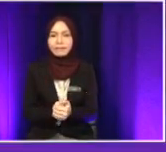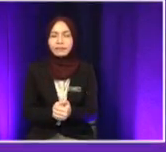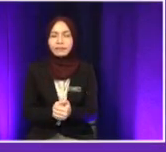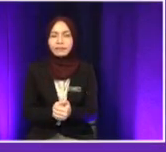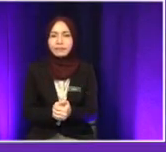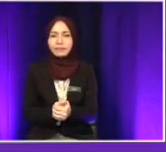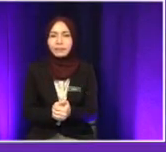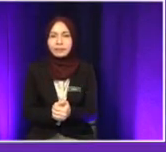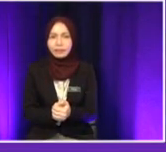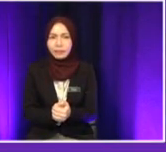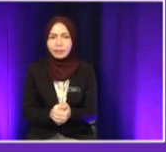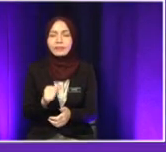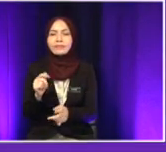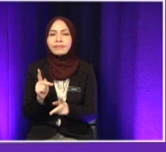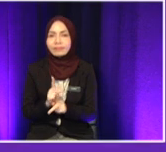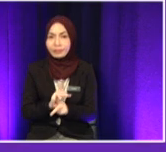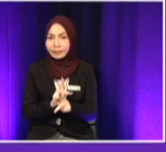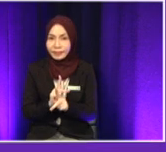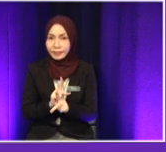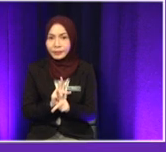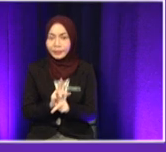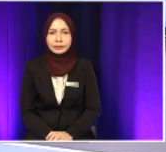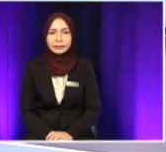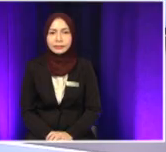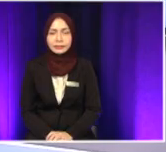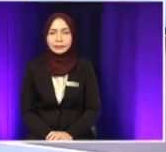jati diri dan nilai kesopanan